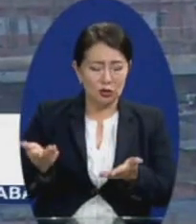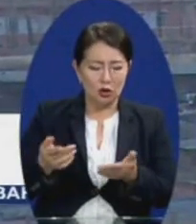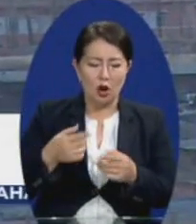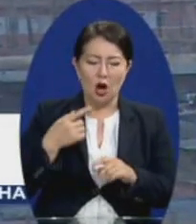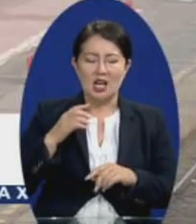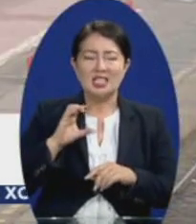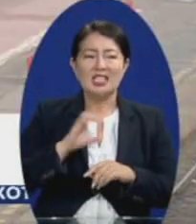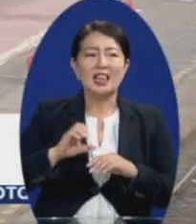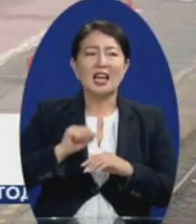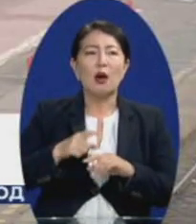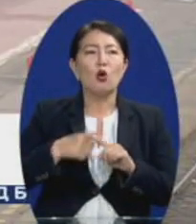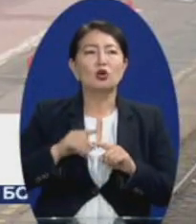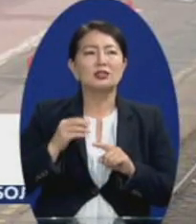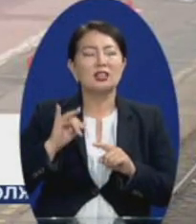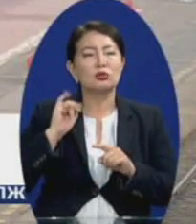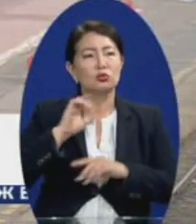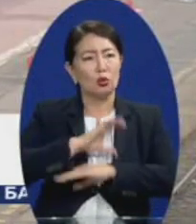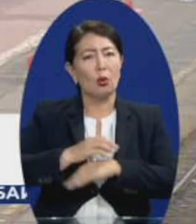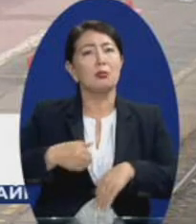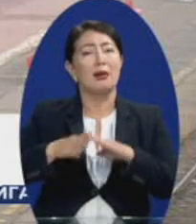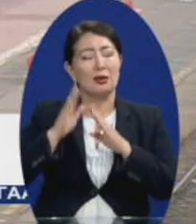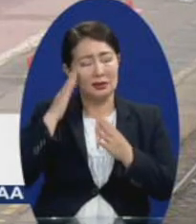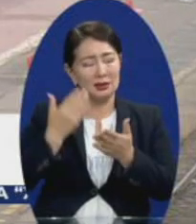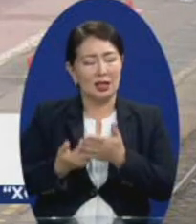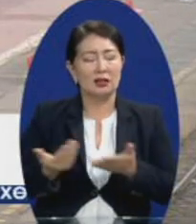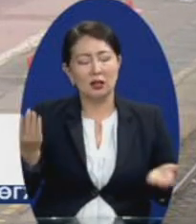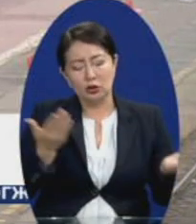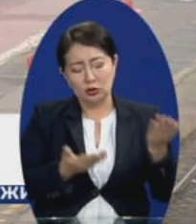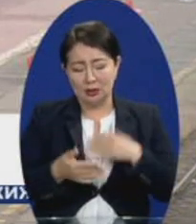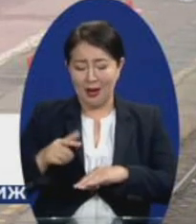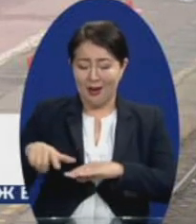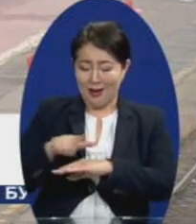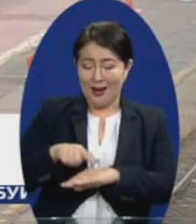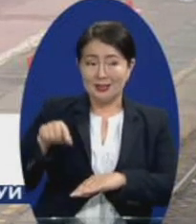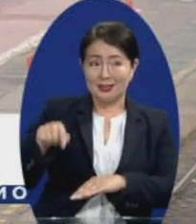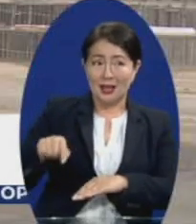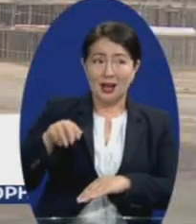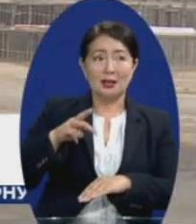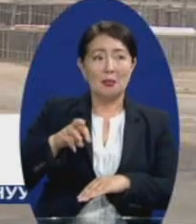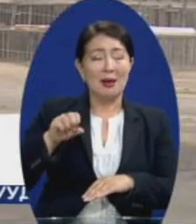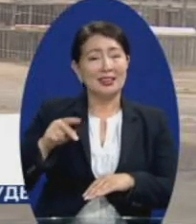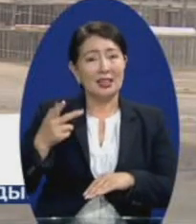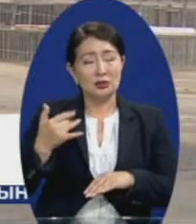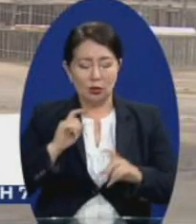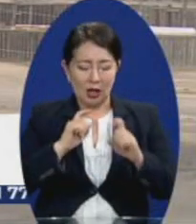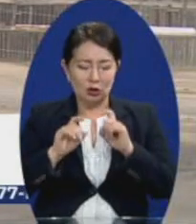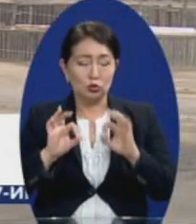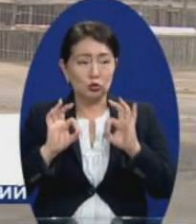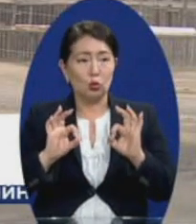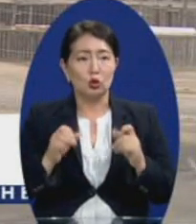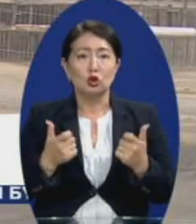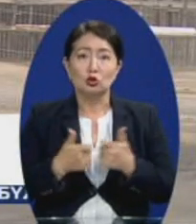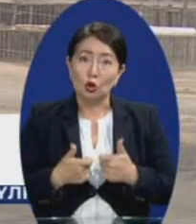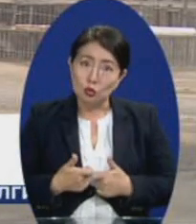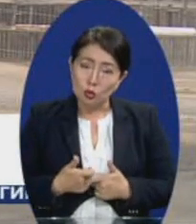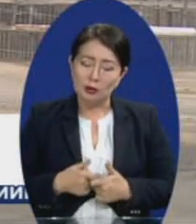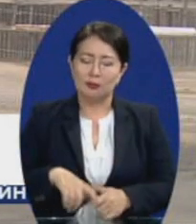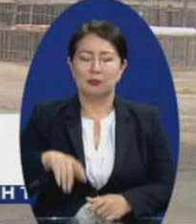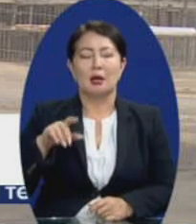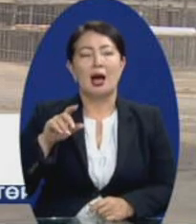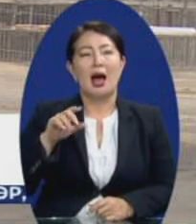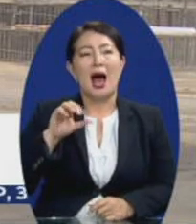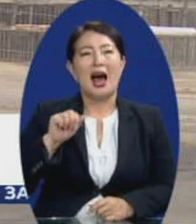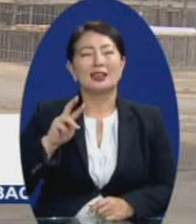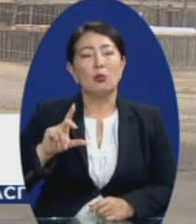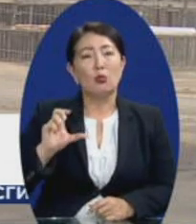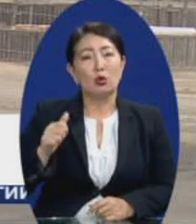их сургуулийг байгуулах саналыг гаргаж байна. За мөн газар тариалан мал аж ахуйн харилцааг зөв зохицуулах, за мөн Алтан Бүлэг сумын